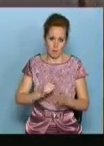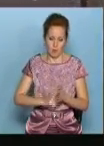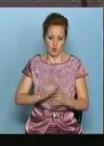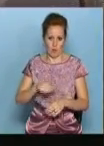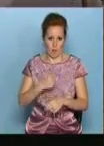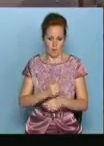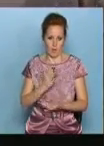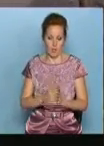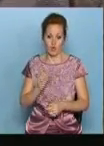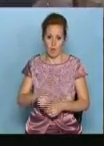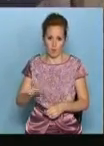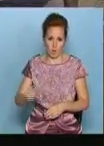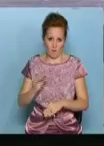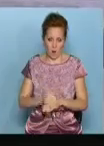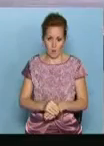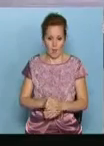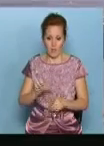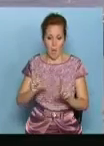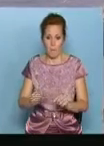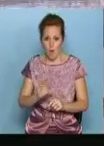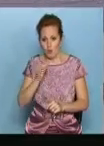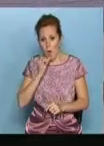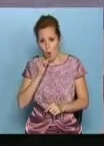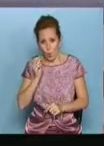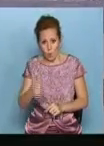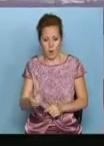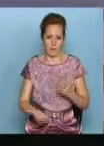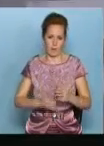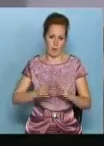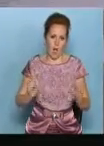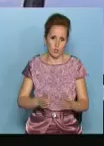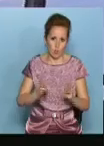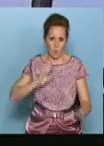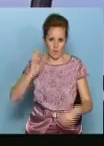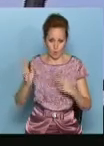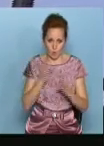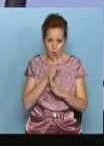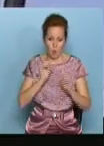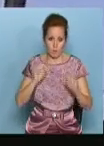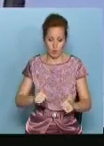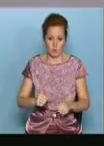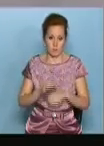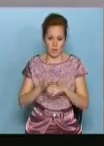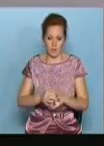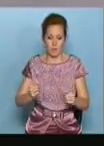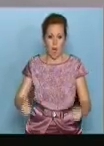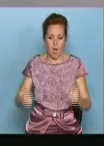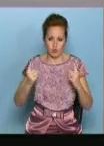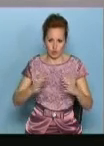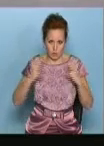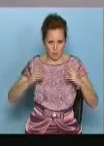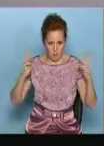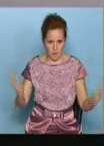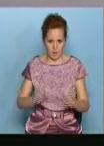остается человеческий фактор. Непогашенный окурок или костер в ветреную погоду может привести к масштабным последствиям, как это было в 2010 году,